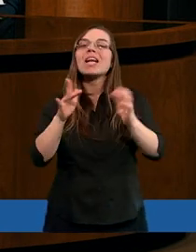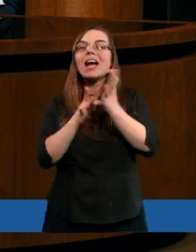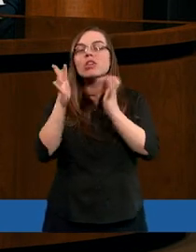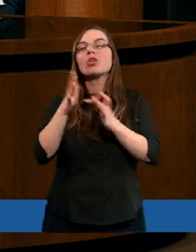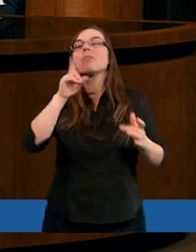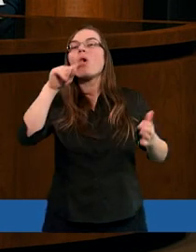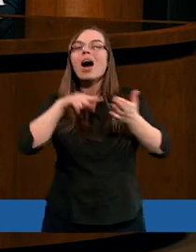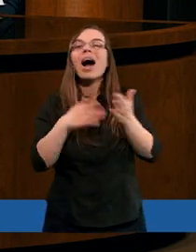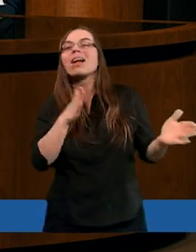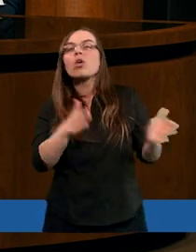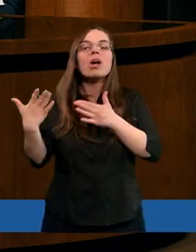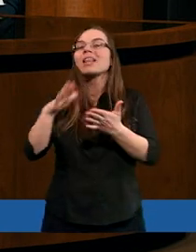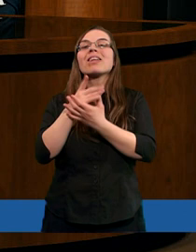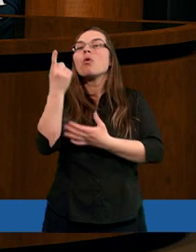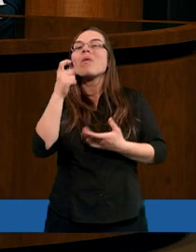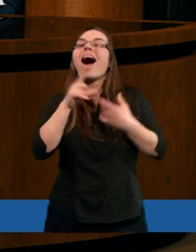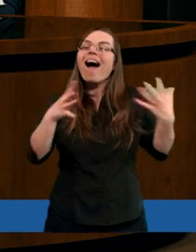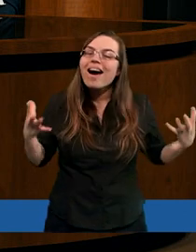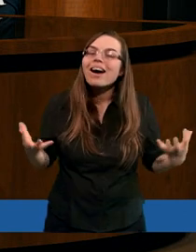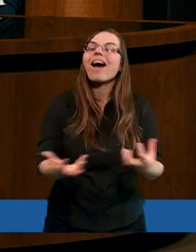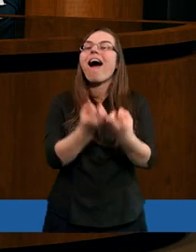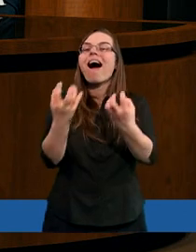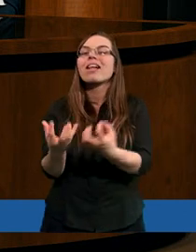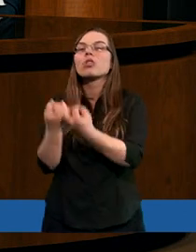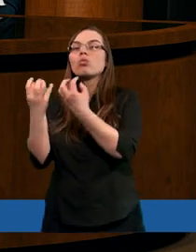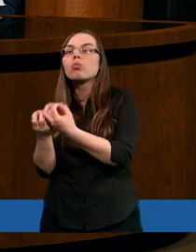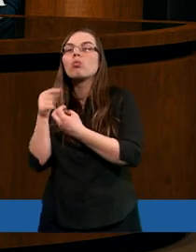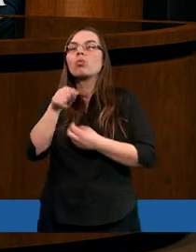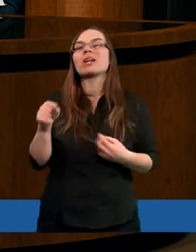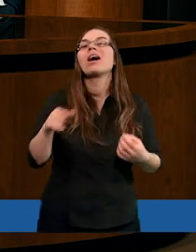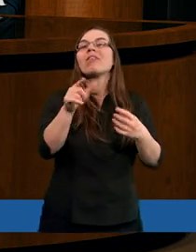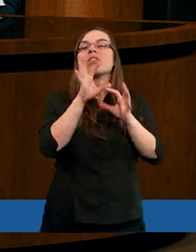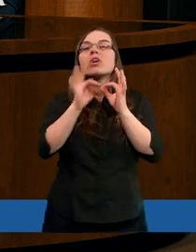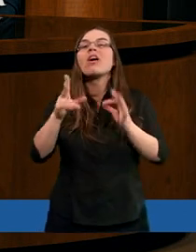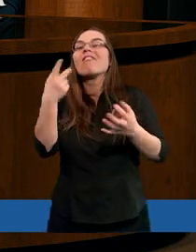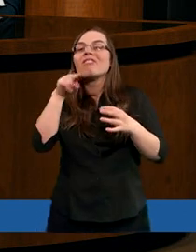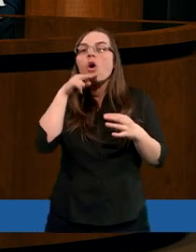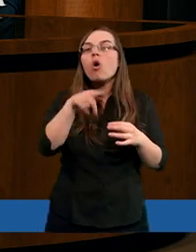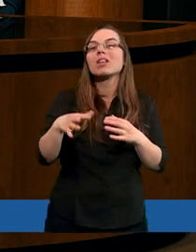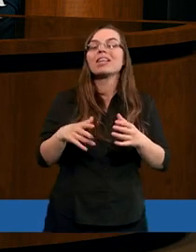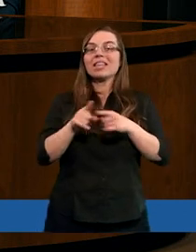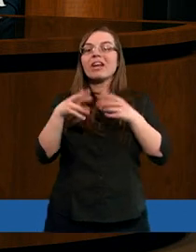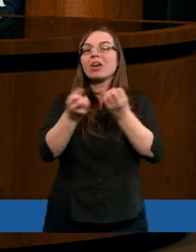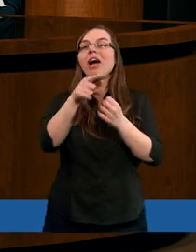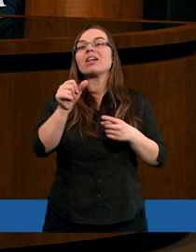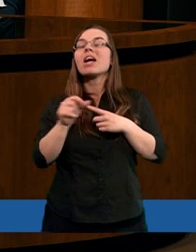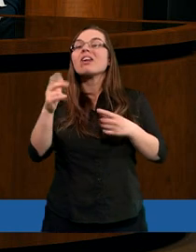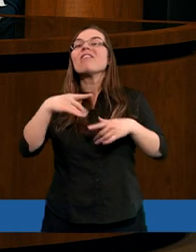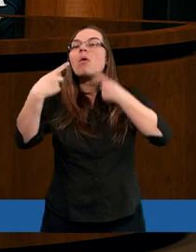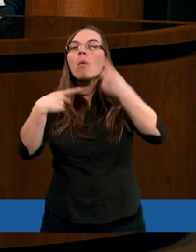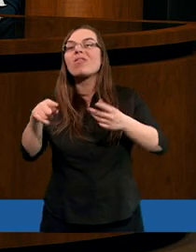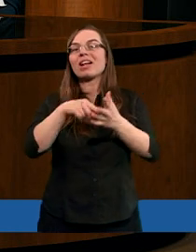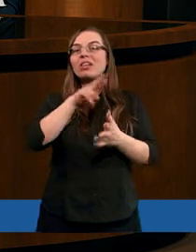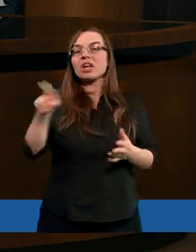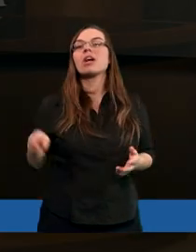po raz kolejny nie tyle powołuje, ale ratuje w tym wypadku. No ale z czego go ratuje? No z wodzie, ale także z jego słów, które wypowiada. Tak.